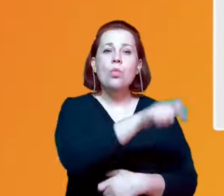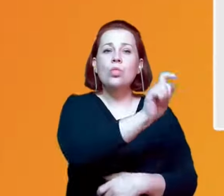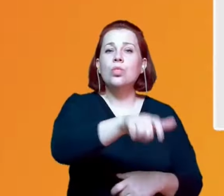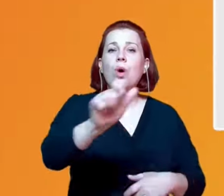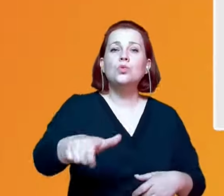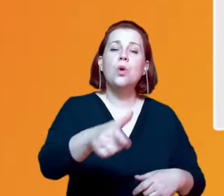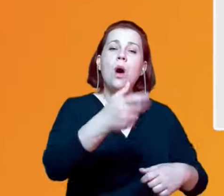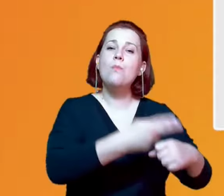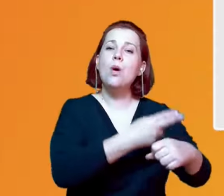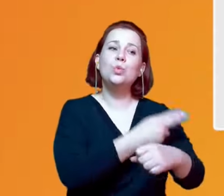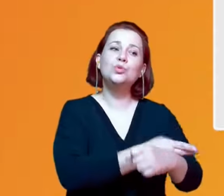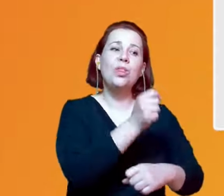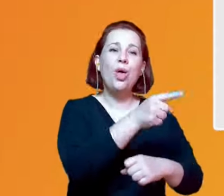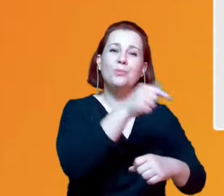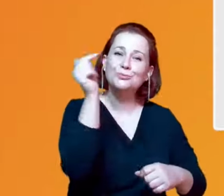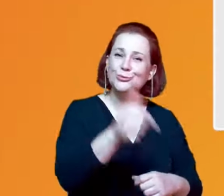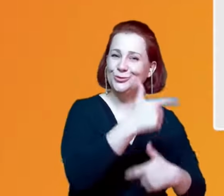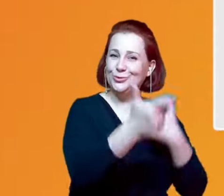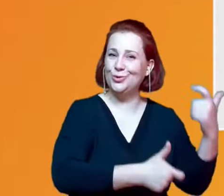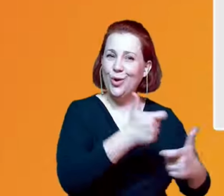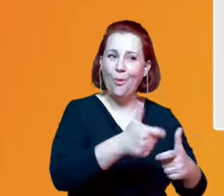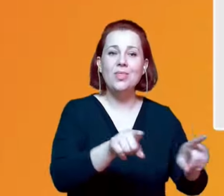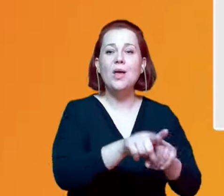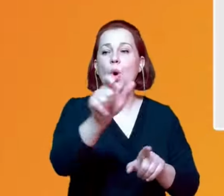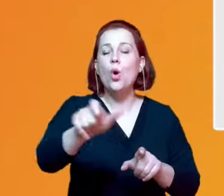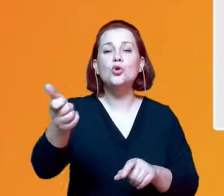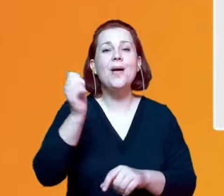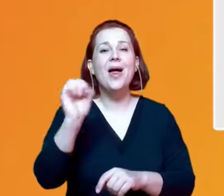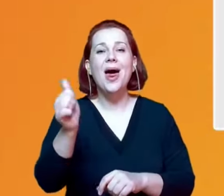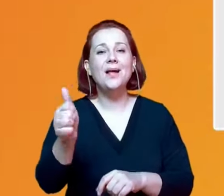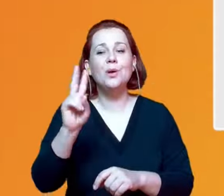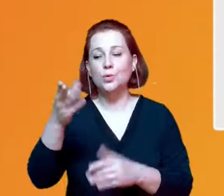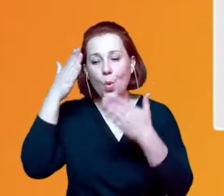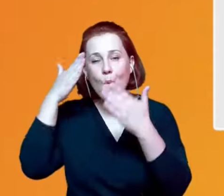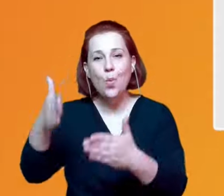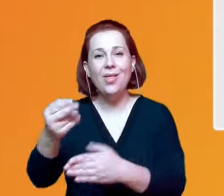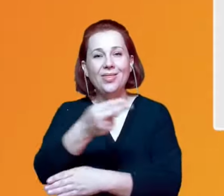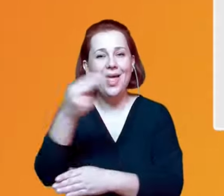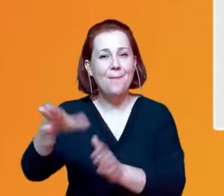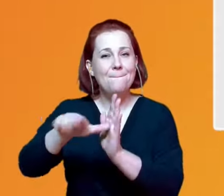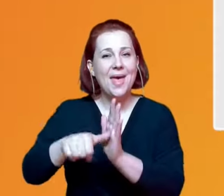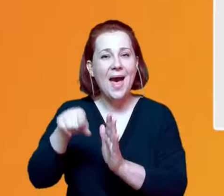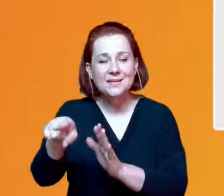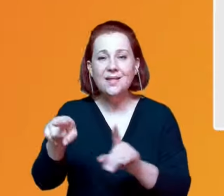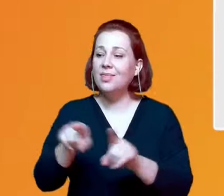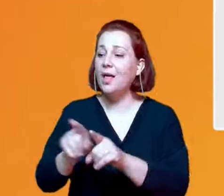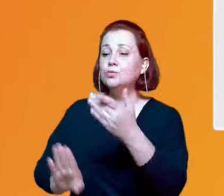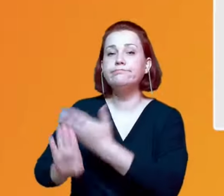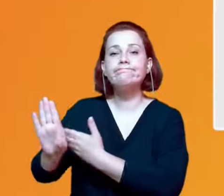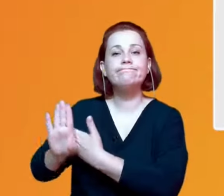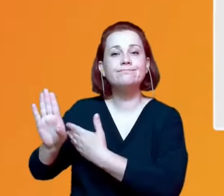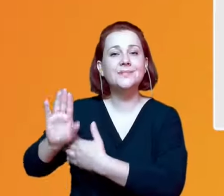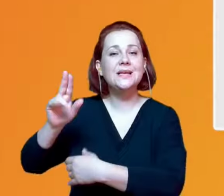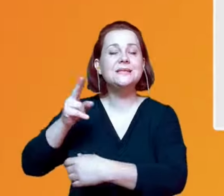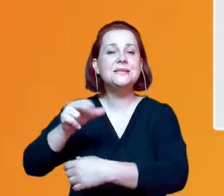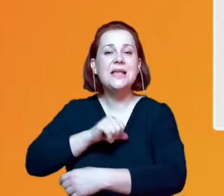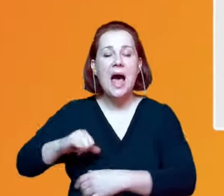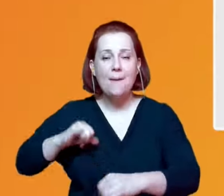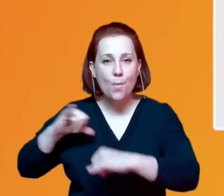urzędników, ekspertów, którzy zajmują się tematyką miejską, reprezentantów samorządu,